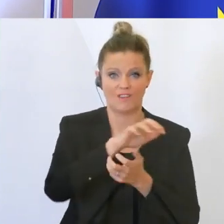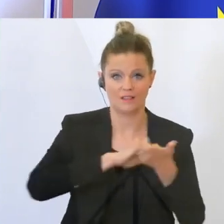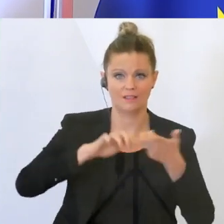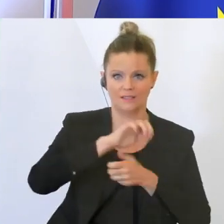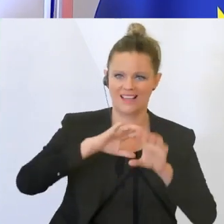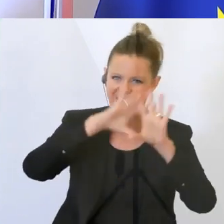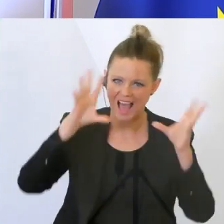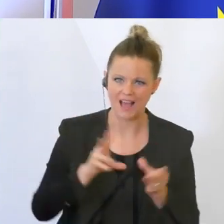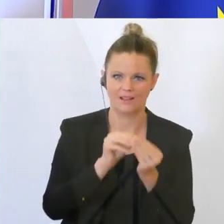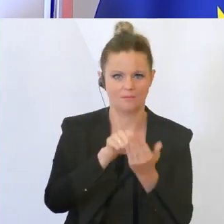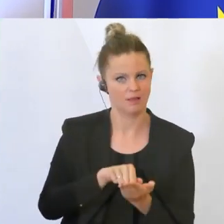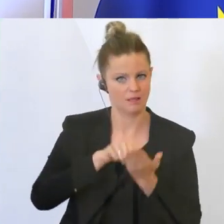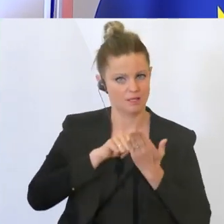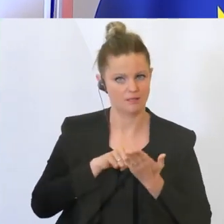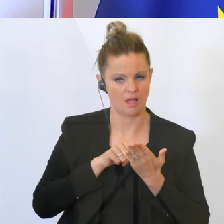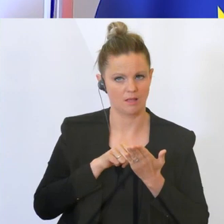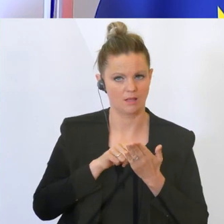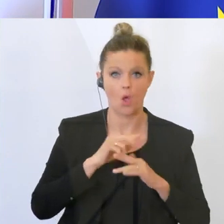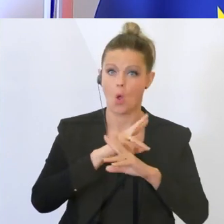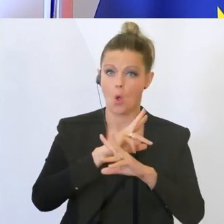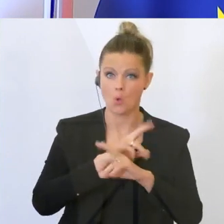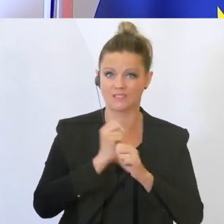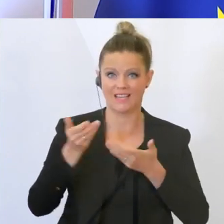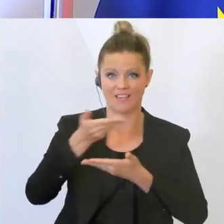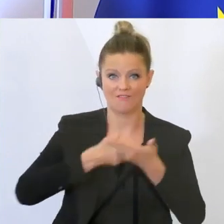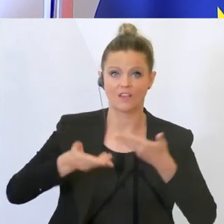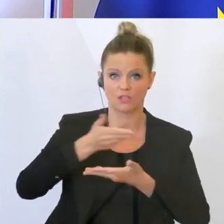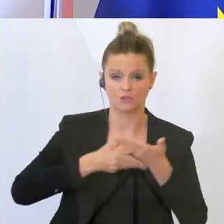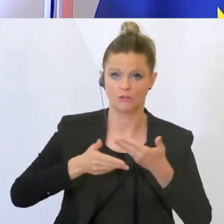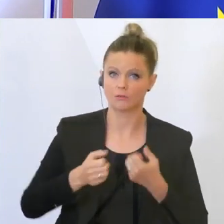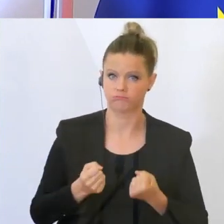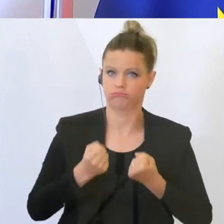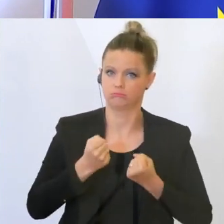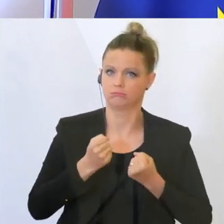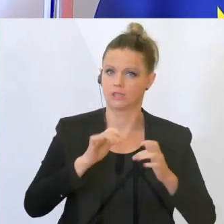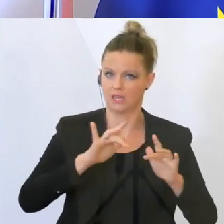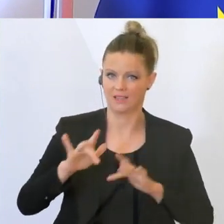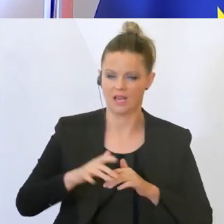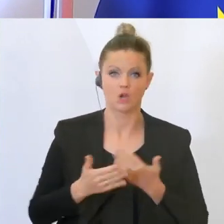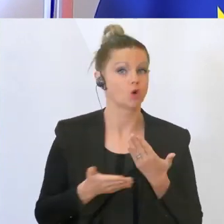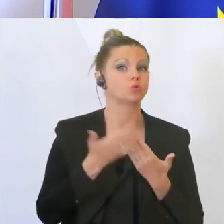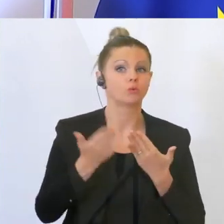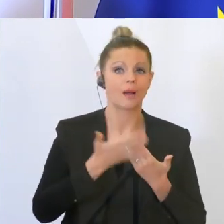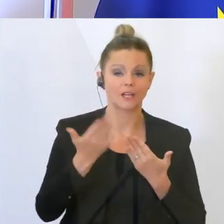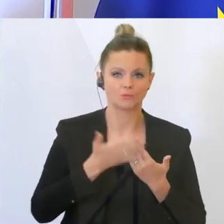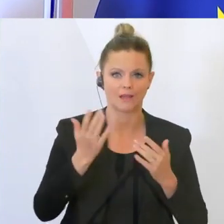grundsätzlich gezeigt, dass die österreichische Wirtschaft schon sehr robust ist. Nehmen wir die